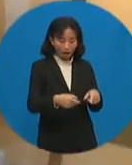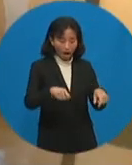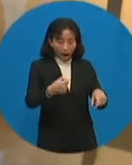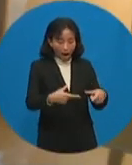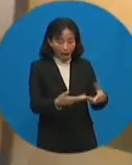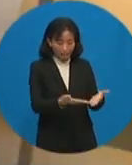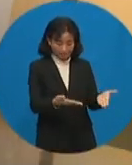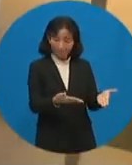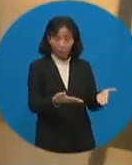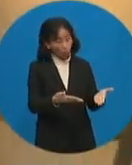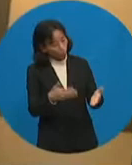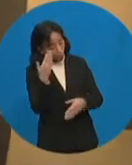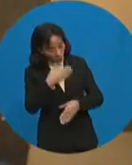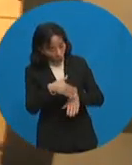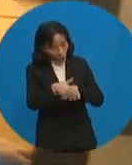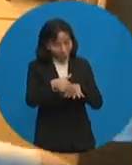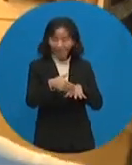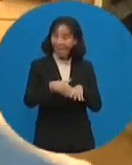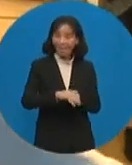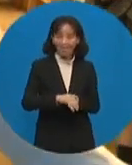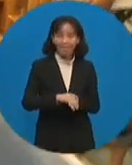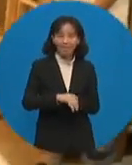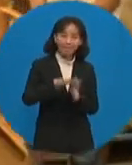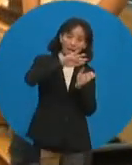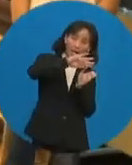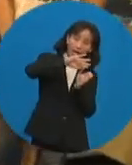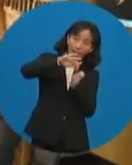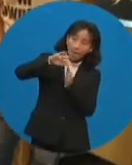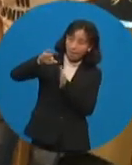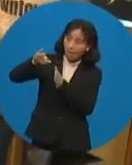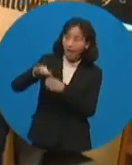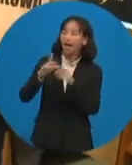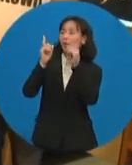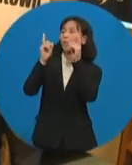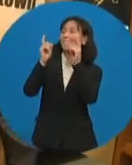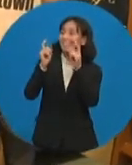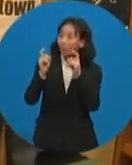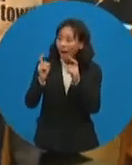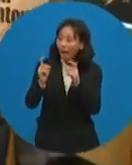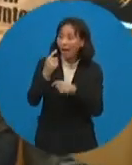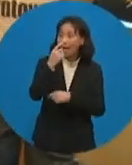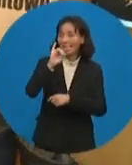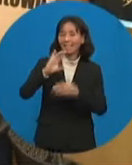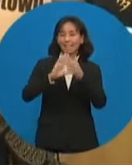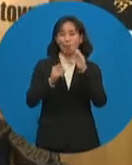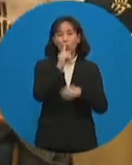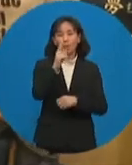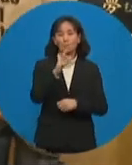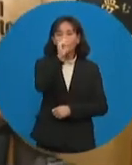入ってみると、 こんにちは。 いらっしゃいませ。 もんじゃガールの伊藤彩香と申します。よろしくお願いい